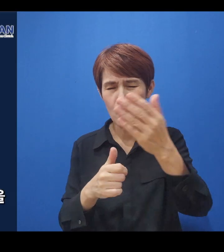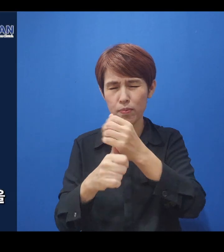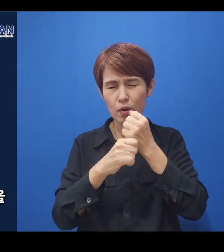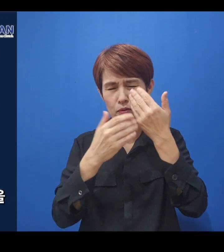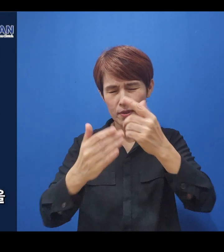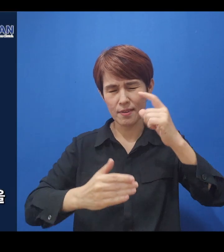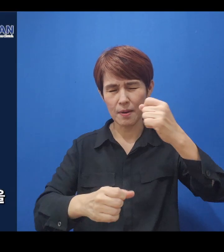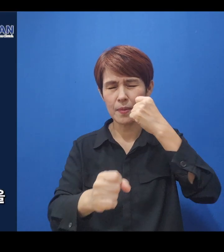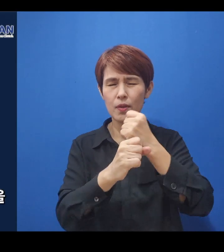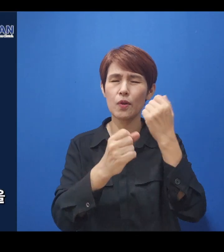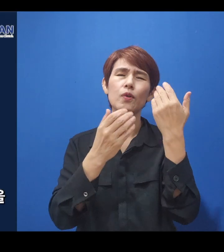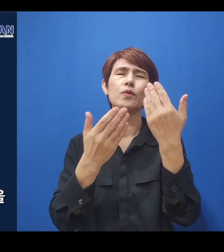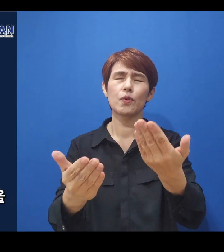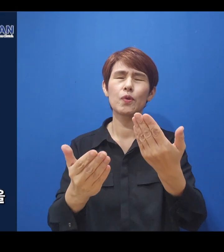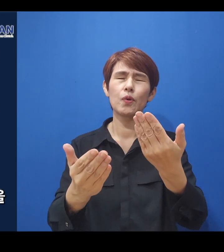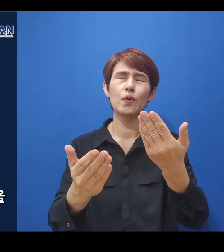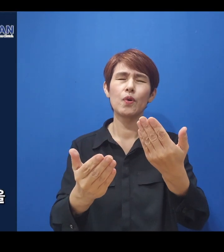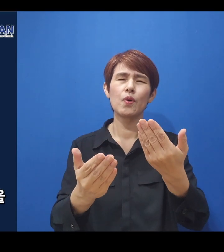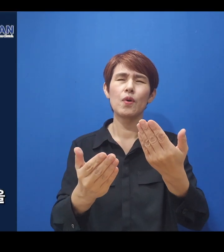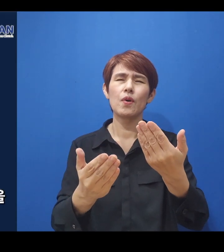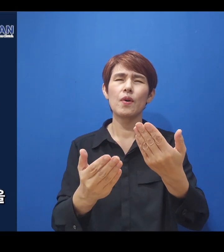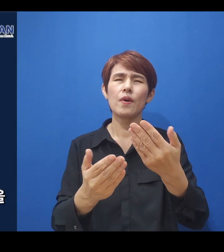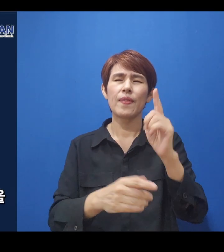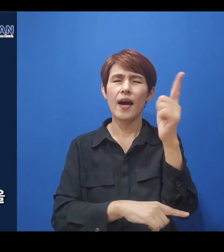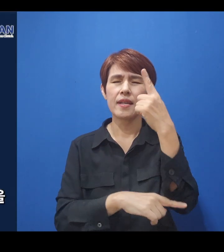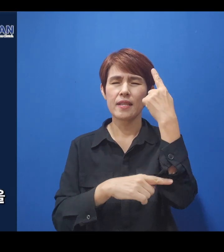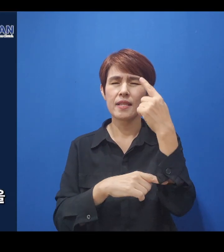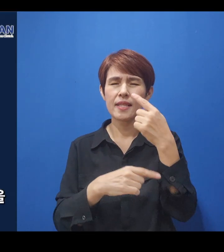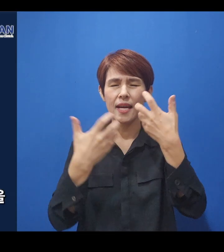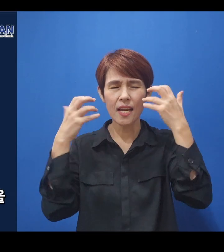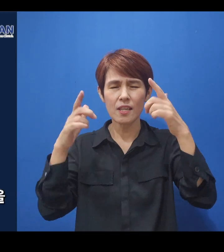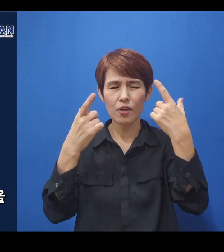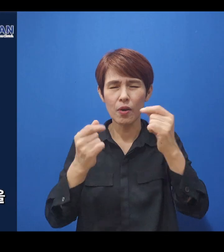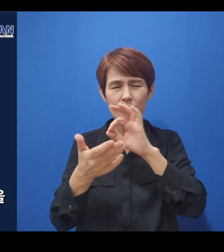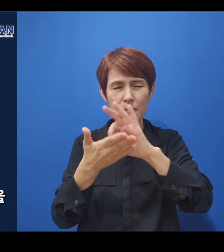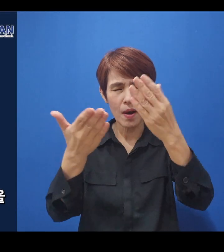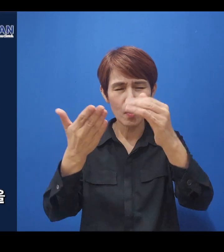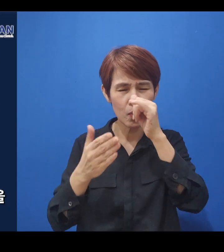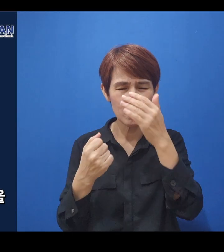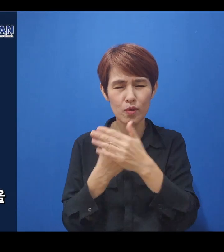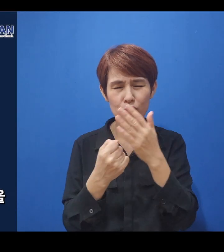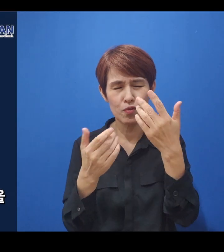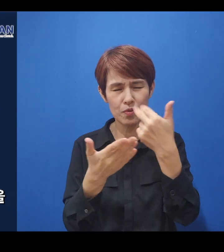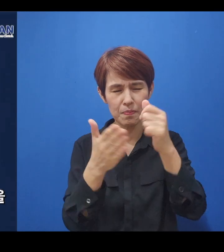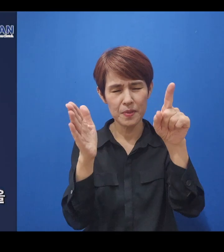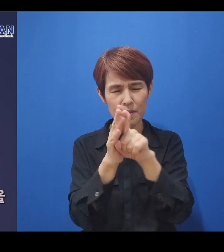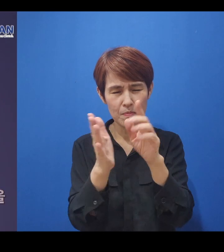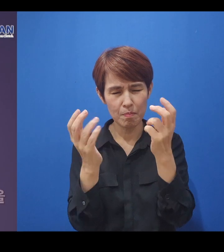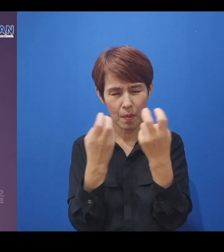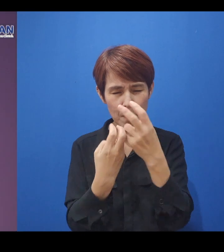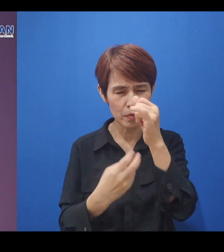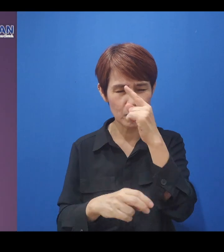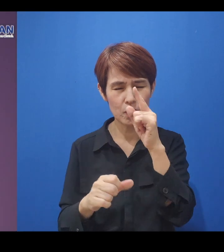강하게 하사 다니엘과 에스더 같이 쓰임받게 하시며 주님을 신뢰하는 법을 배우게 도와주시옵소서.